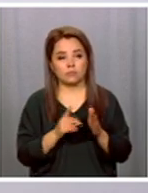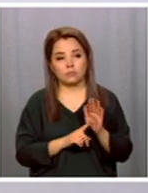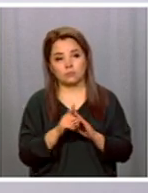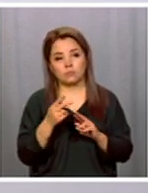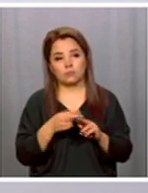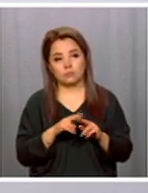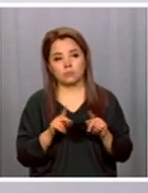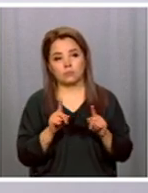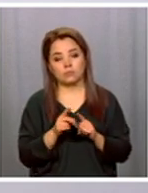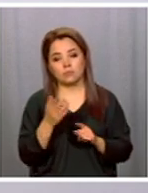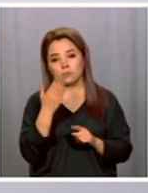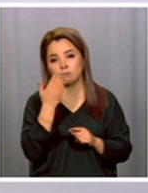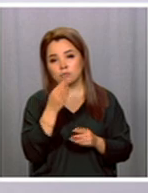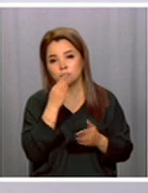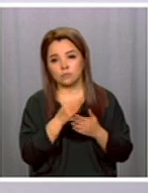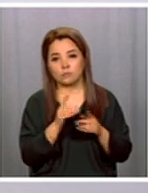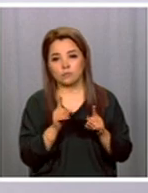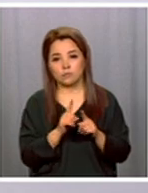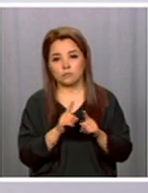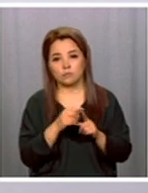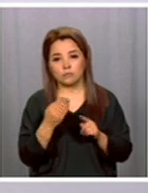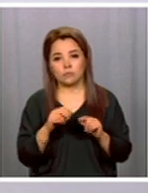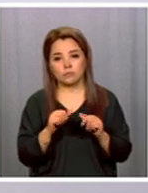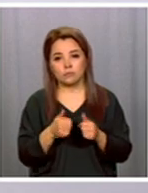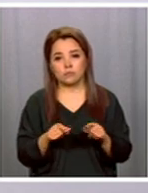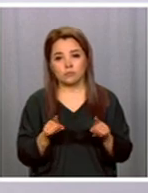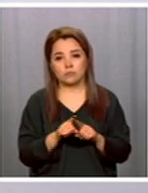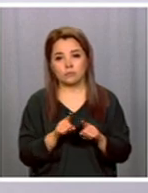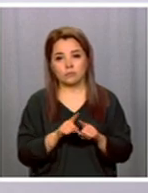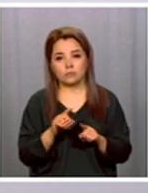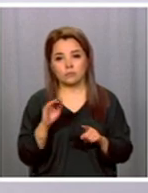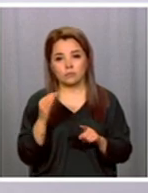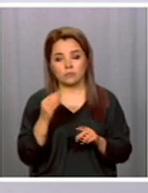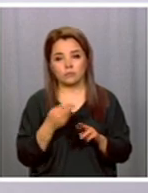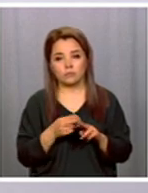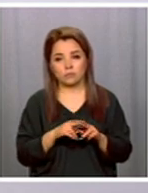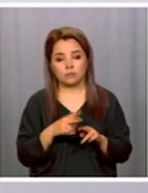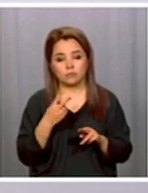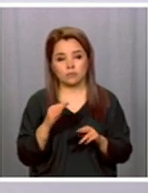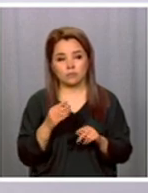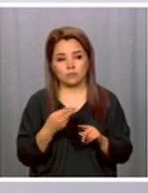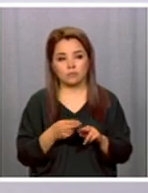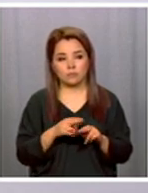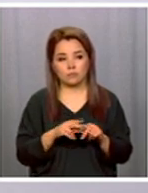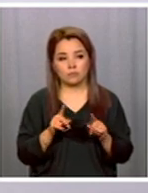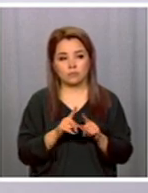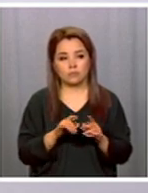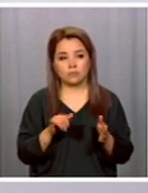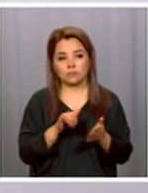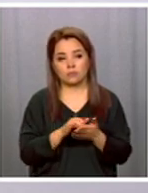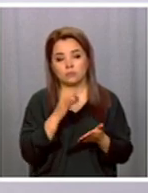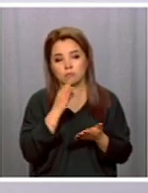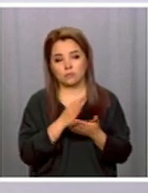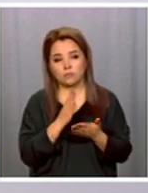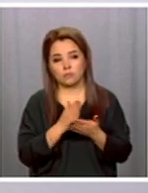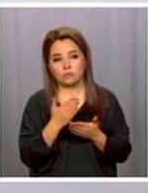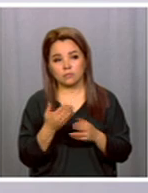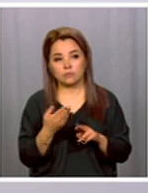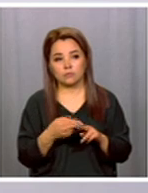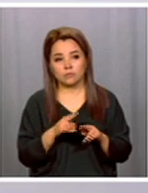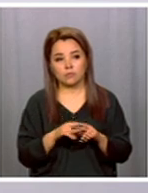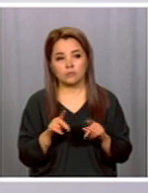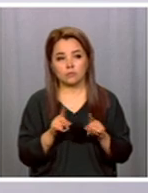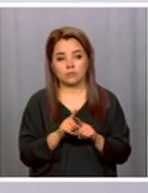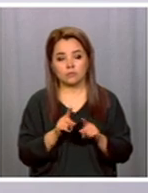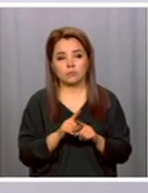ойыс айнадағыдай мына денемізді F-тің немесе 2F-тің ар жағына, бер жағына қоятын болсақ, онда олардың өлшемдері